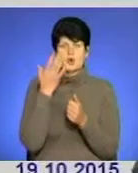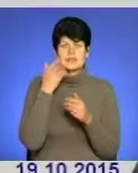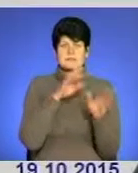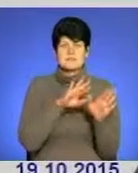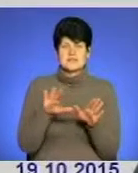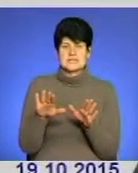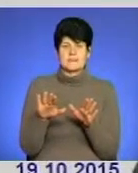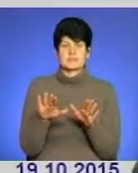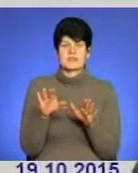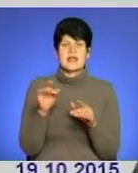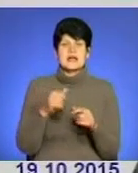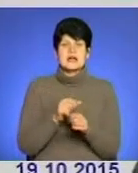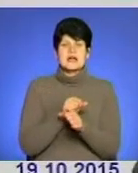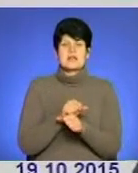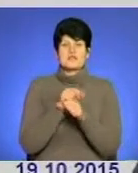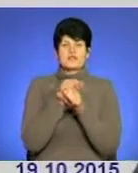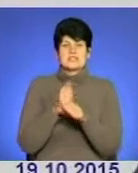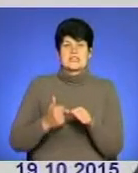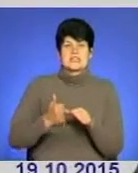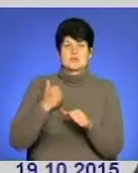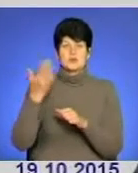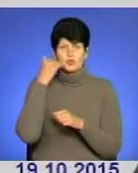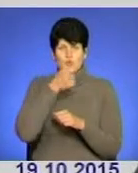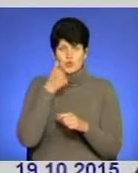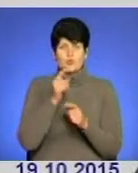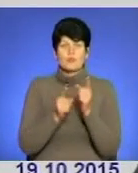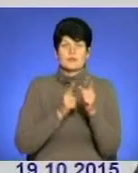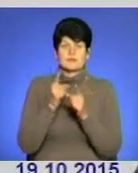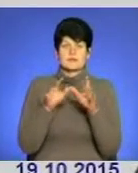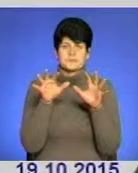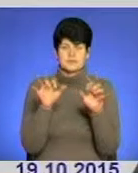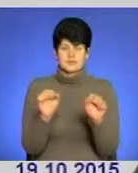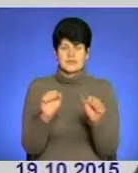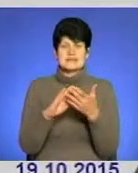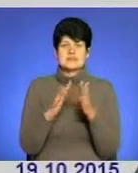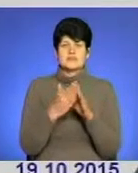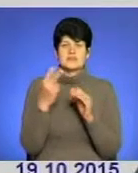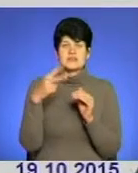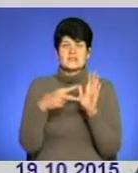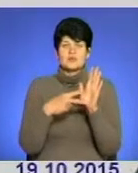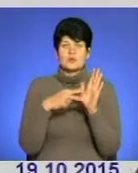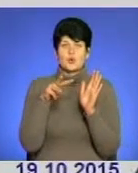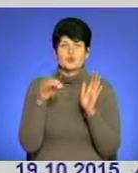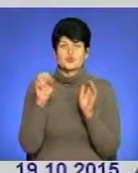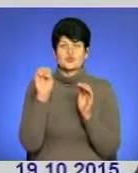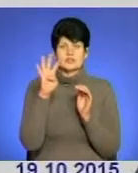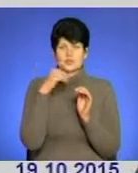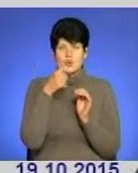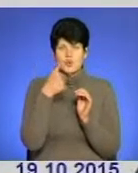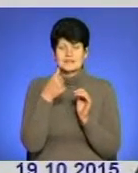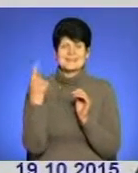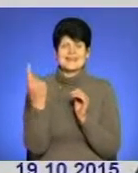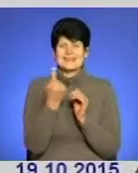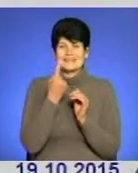Революції Гідності минулого року змінилася влада, станом на 27 лютого 2014 року на